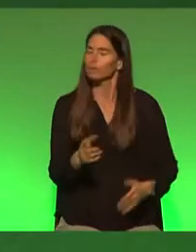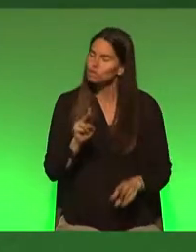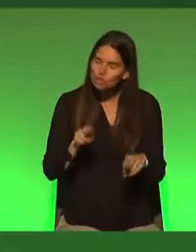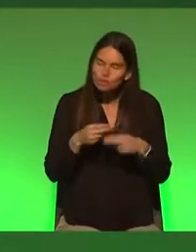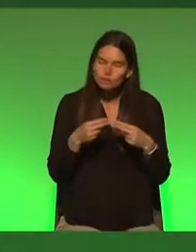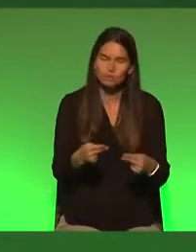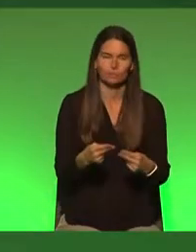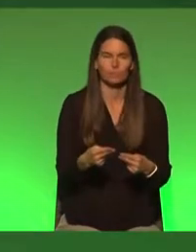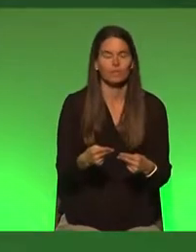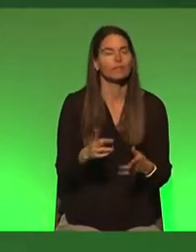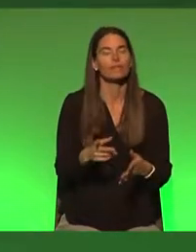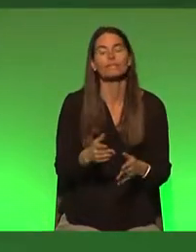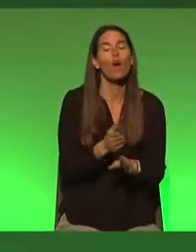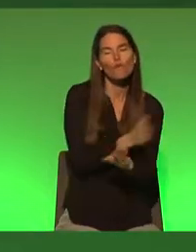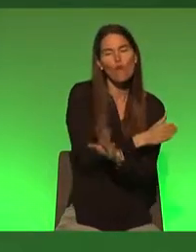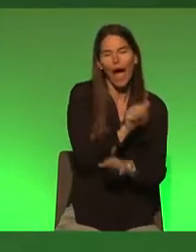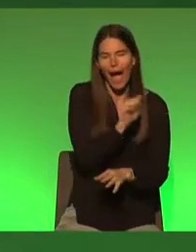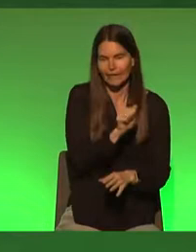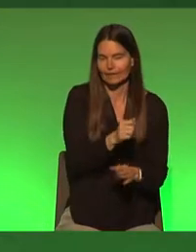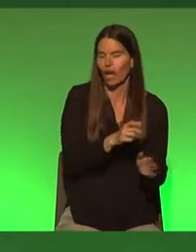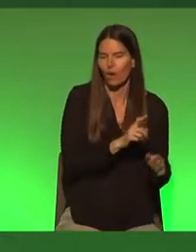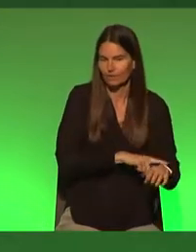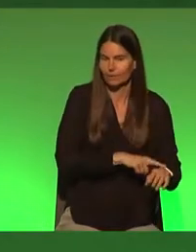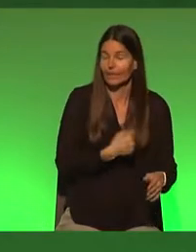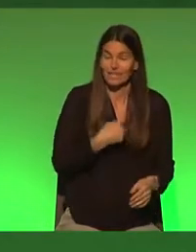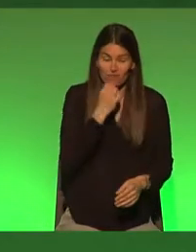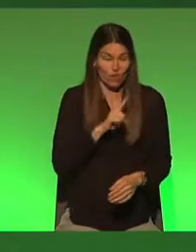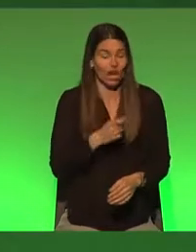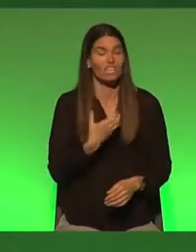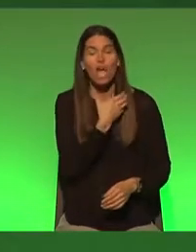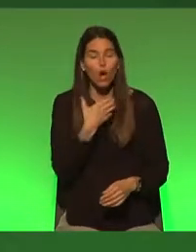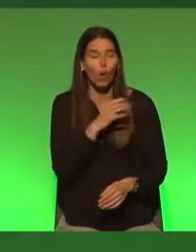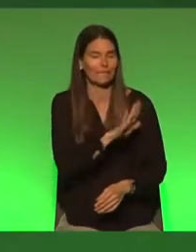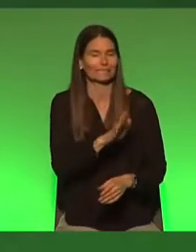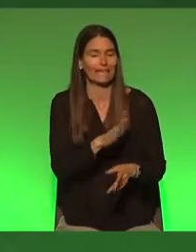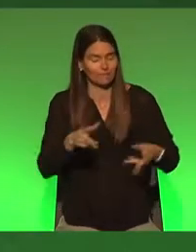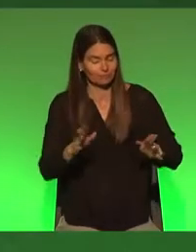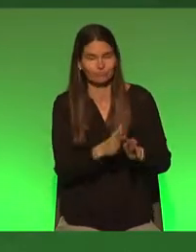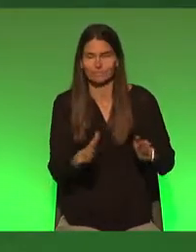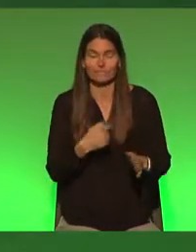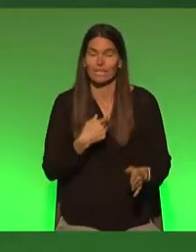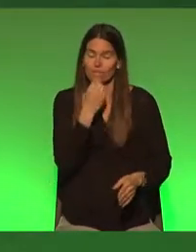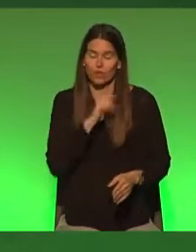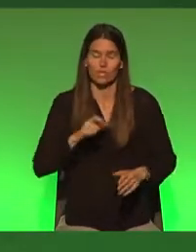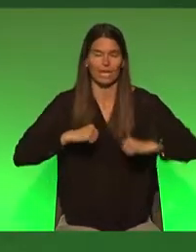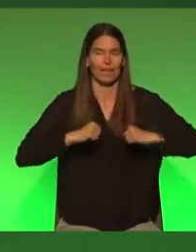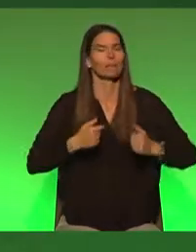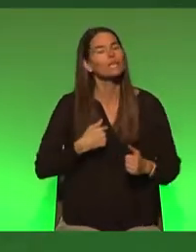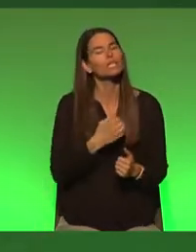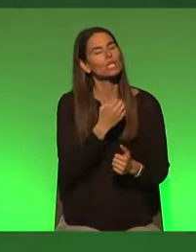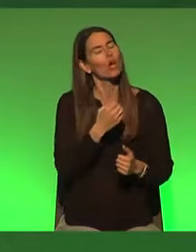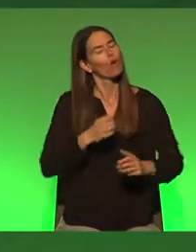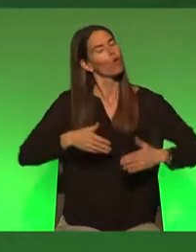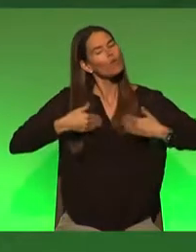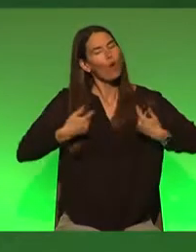schon angesprochene Zeit vor Adenauer. Ich will ehrlich gesagt auch nicht in der Zeit von Kohl wieder leben, sondern ich bin ganz froh, dass die Zeit voranschreitet.